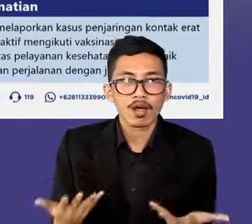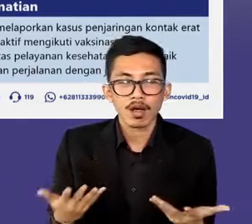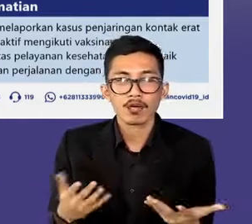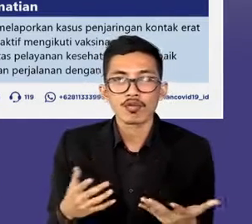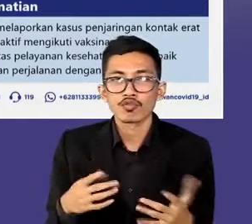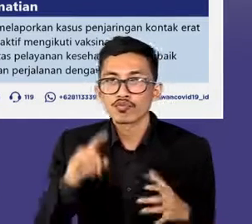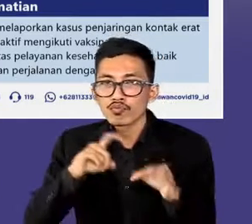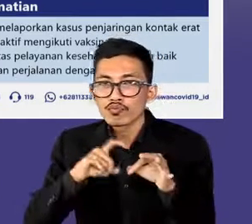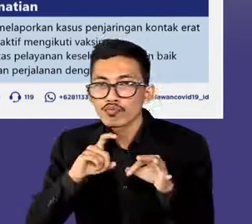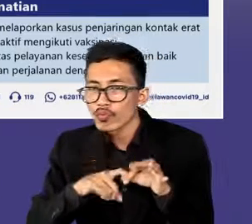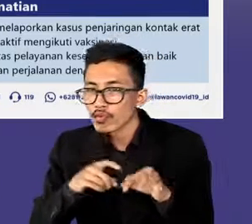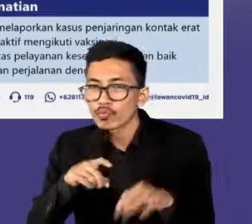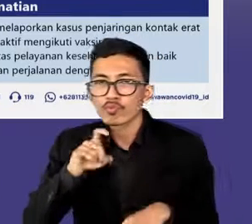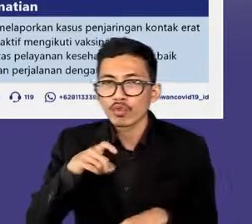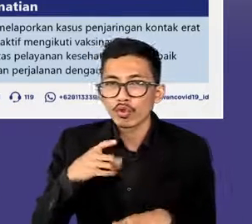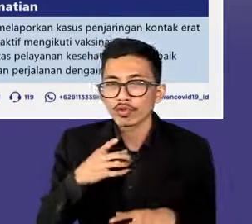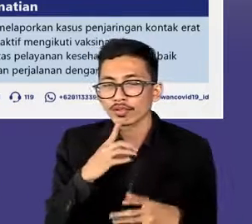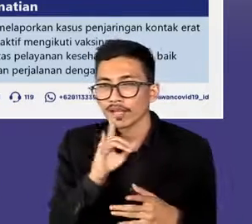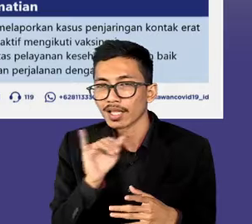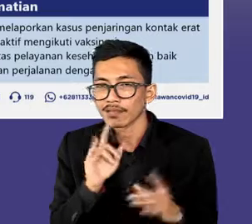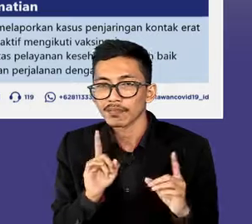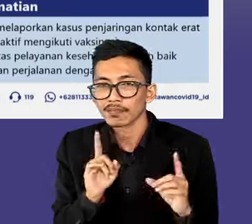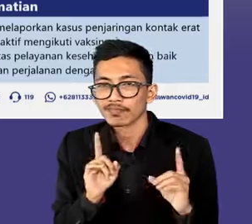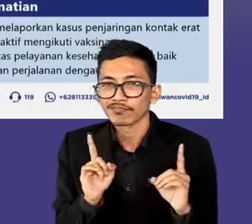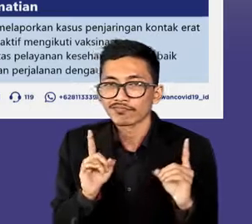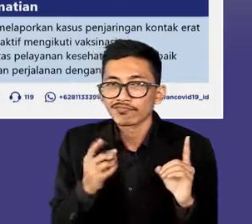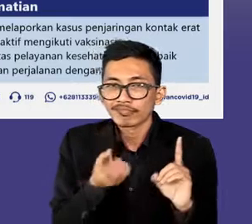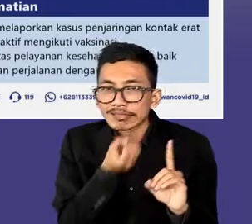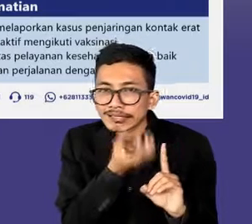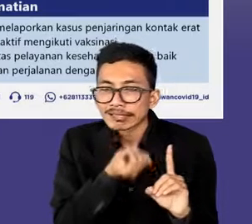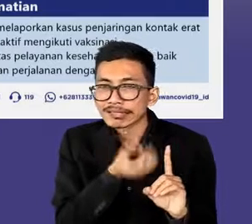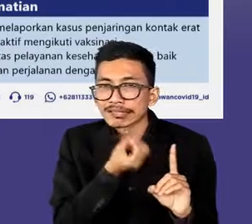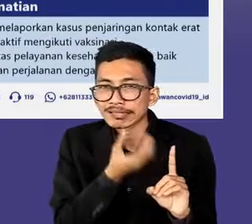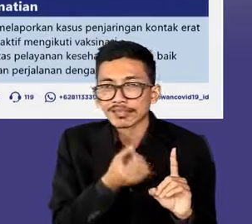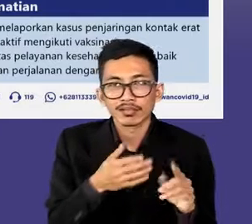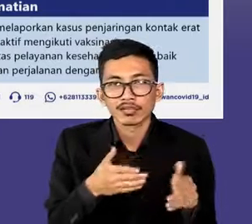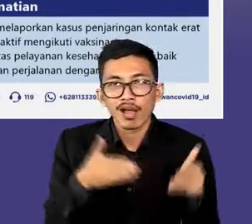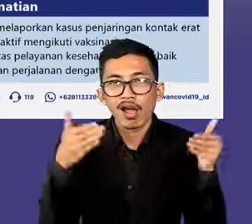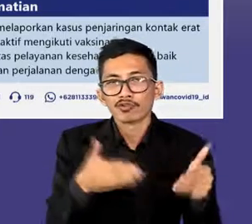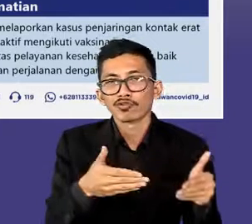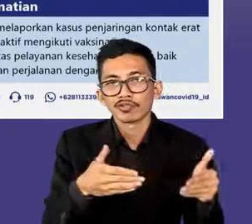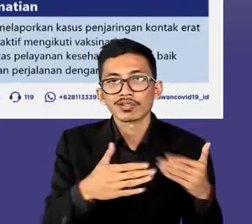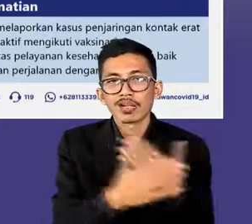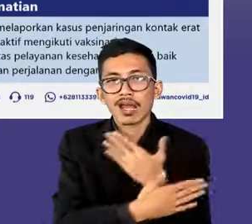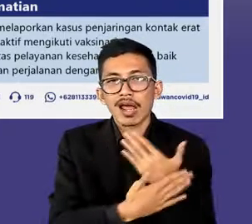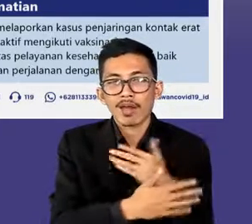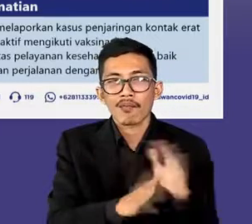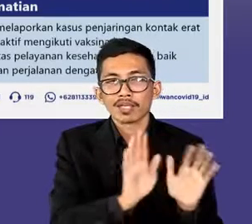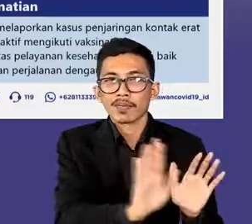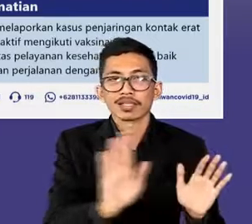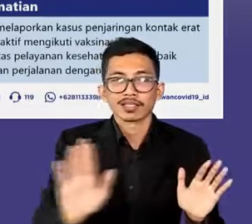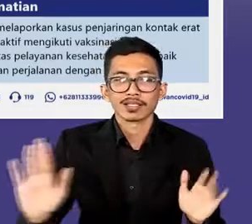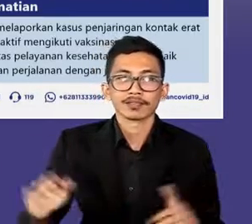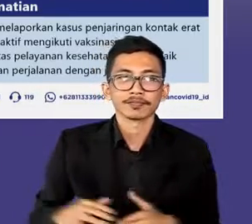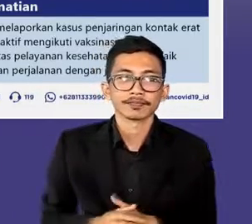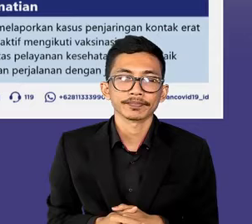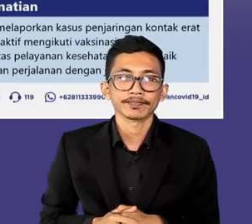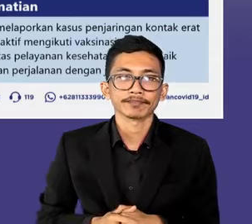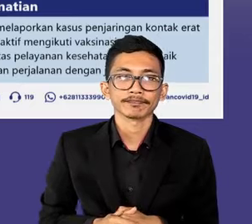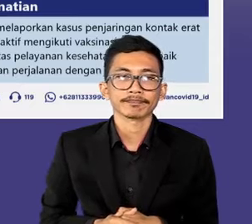pendekatan kebijakan yang khas sesuai karakteristik masing-masing negara pada prinsipnya jika